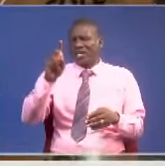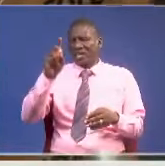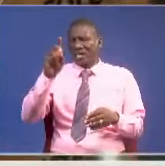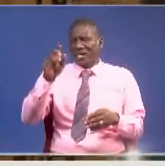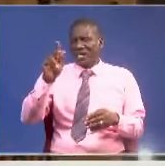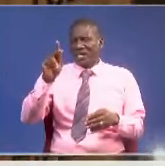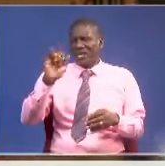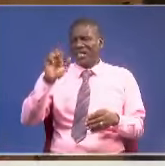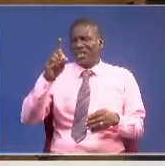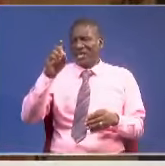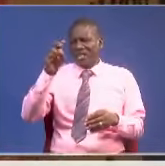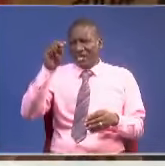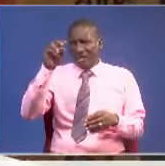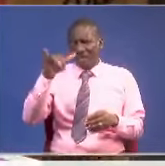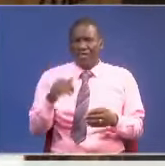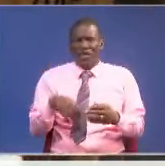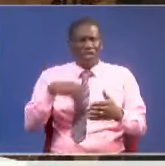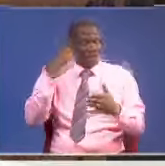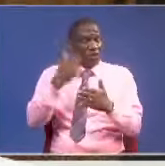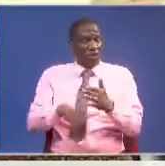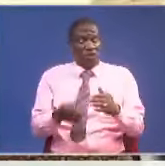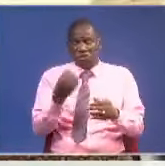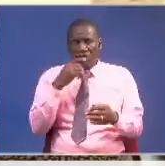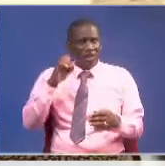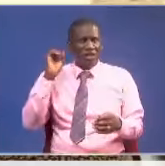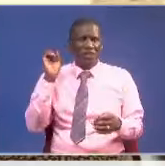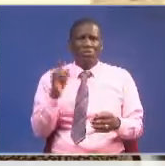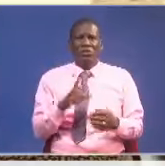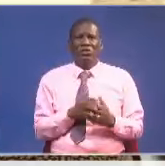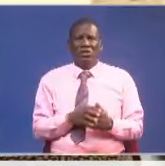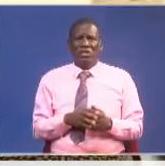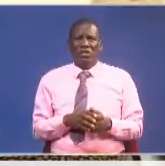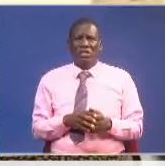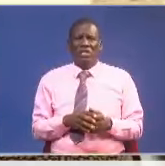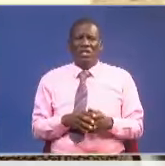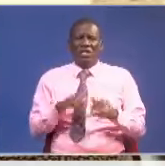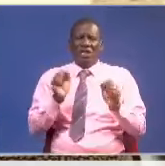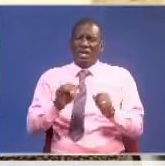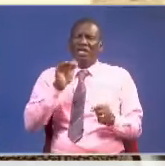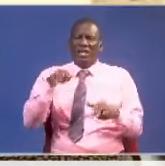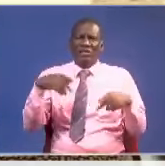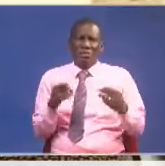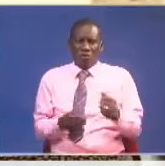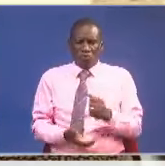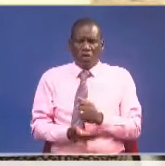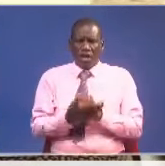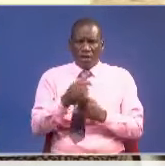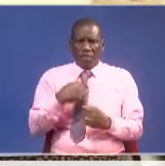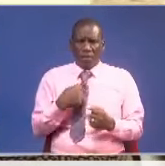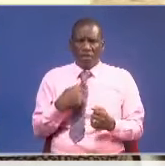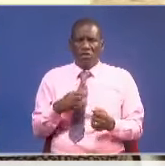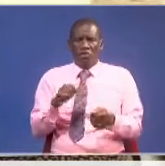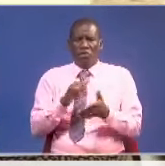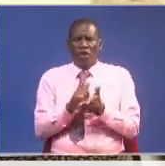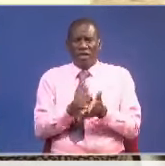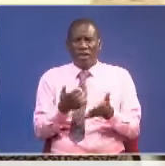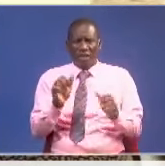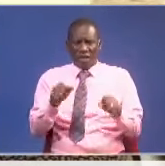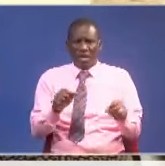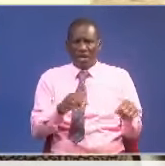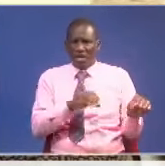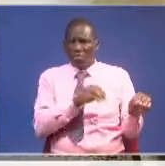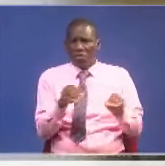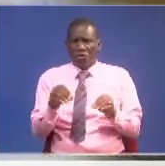msaada, maana gharama ya matibabu ni ghali mno. Naweza hata wasihi watu tu wanisaidie niweze kutoka